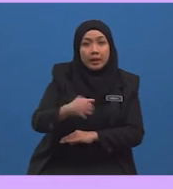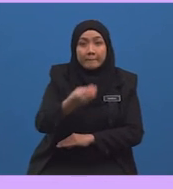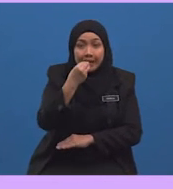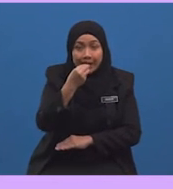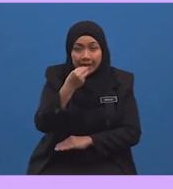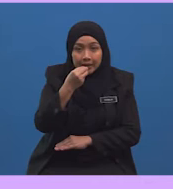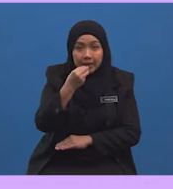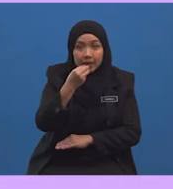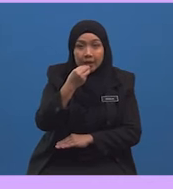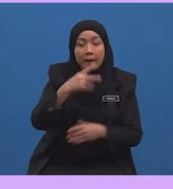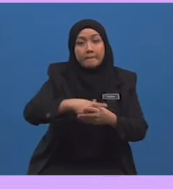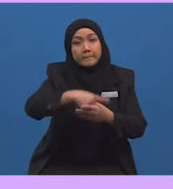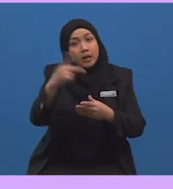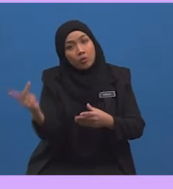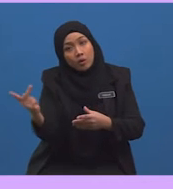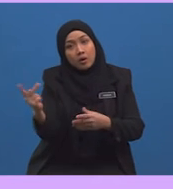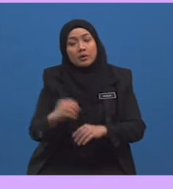pengeluar.